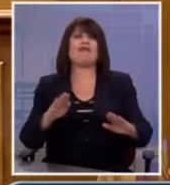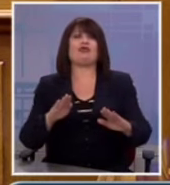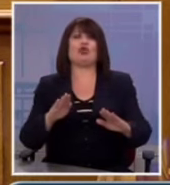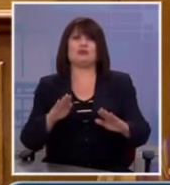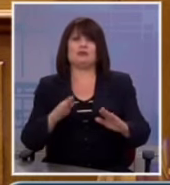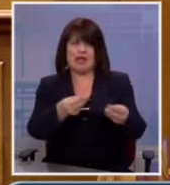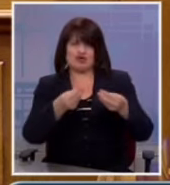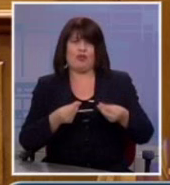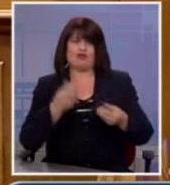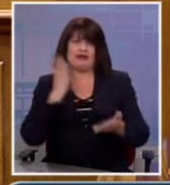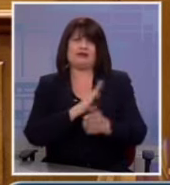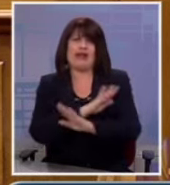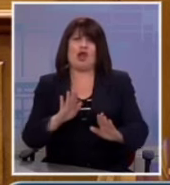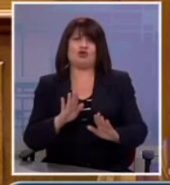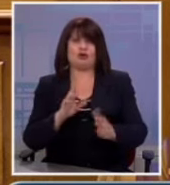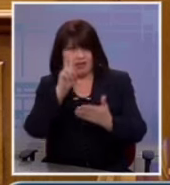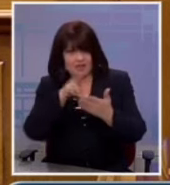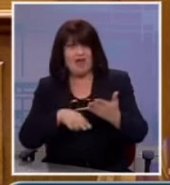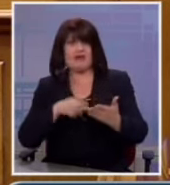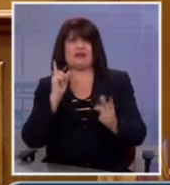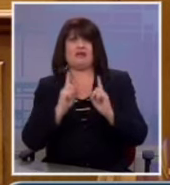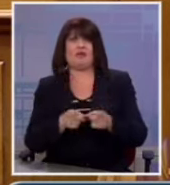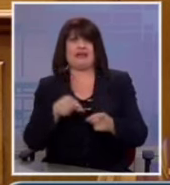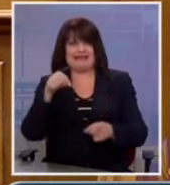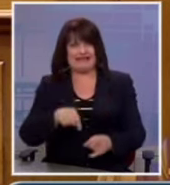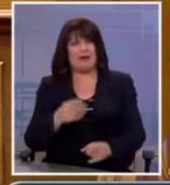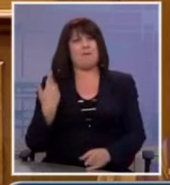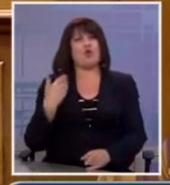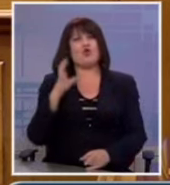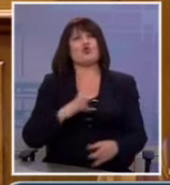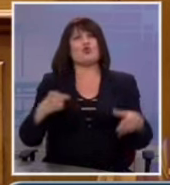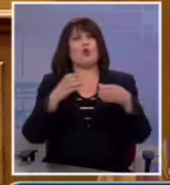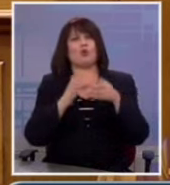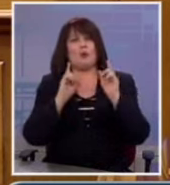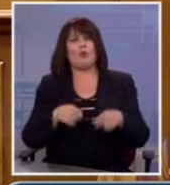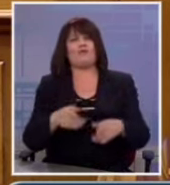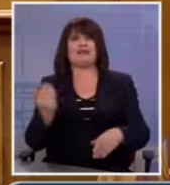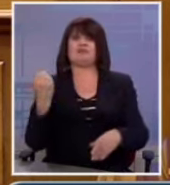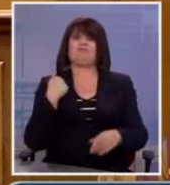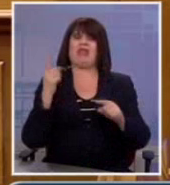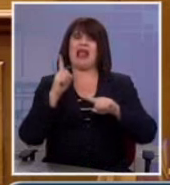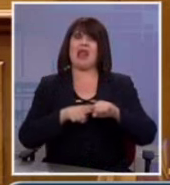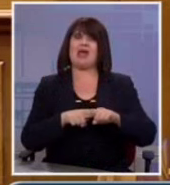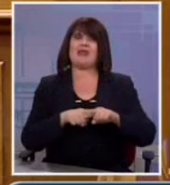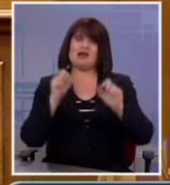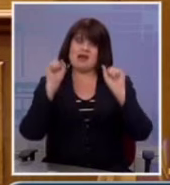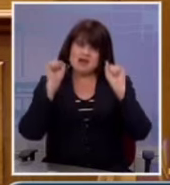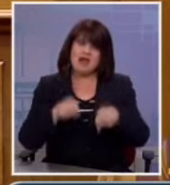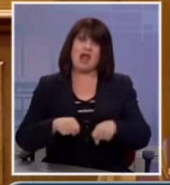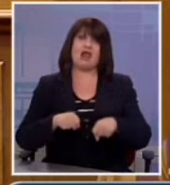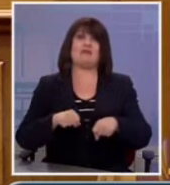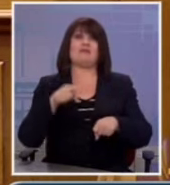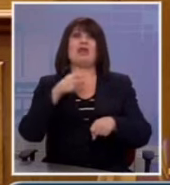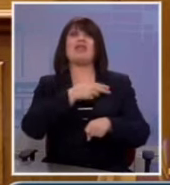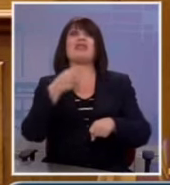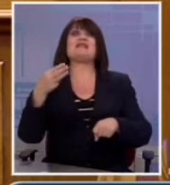κατατέθηκε. Διαβάστε την απόφαση του, όχι του σημερινού, του προηγούμενου Eurogroup, όπου καλείται η Ελλάδα να συμφωνήσει με τις προτάσεις των